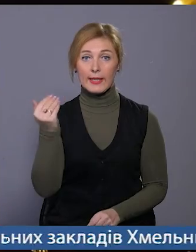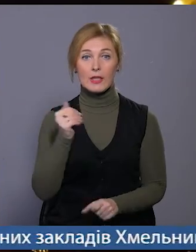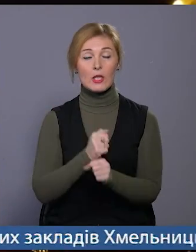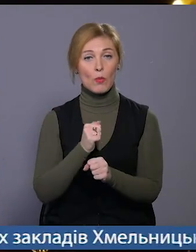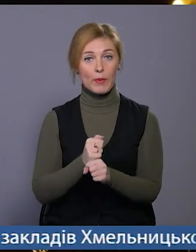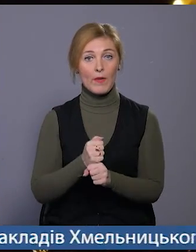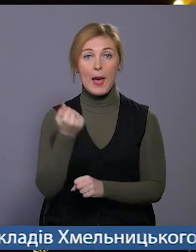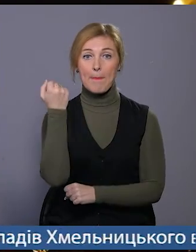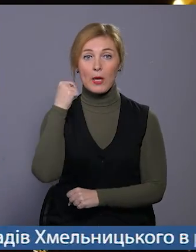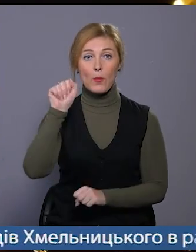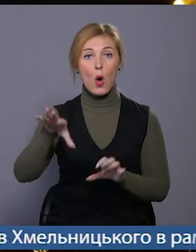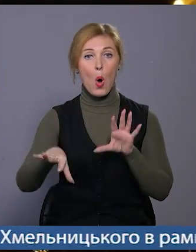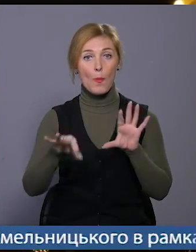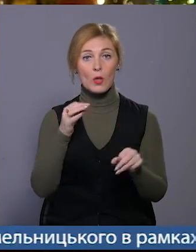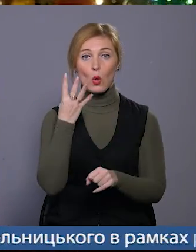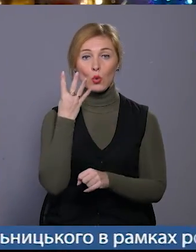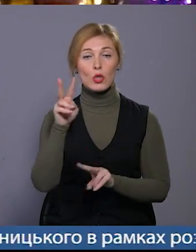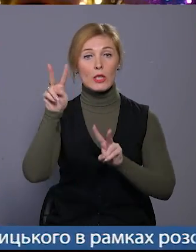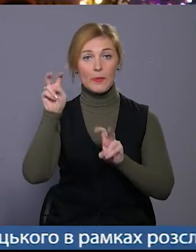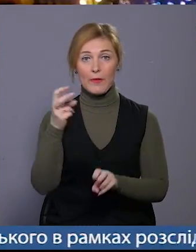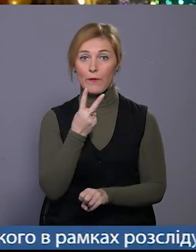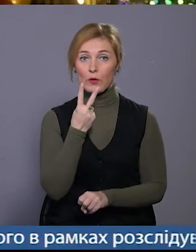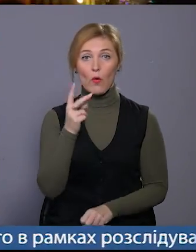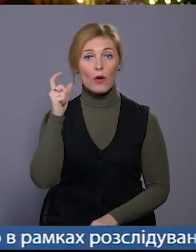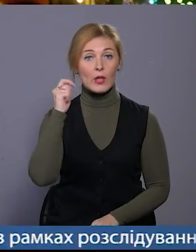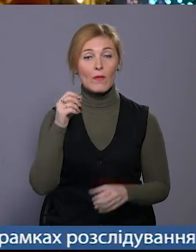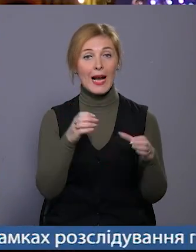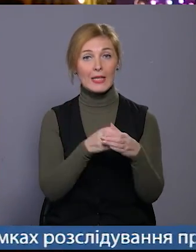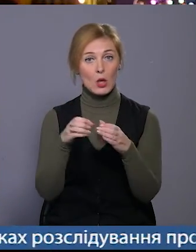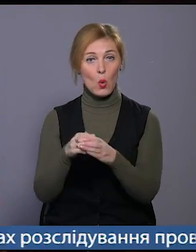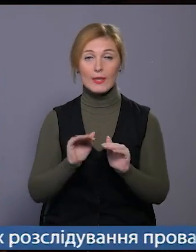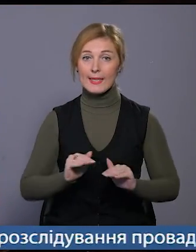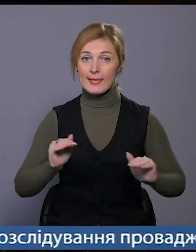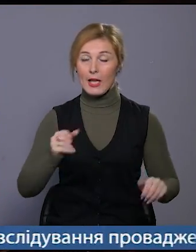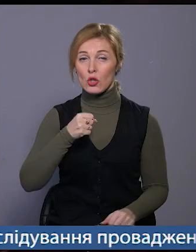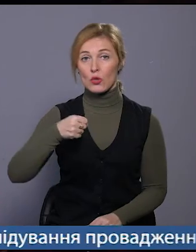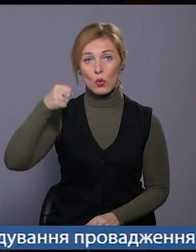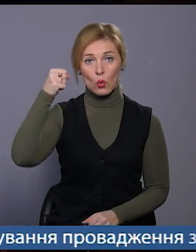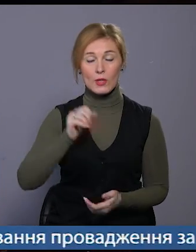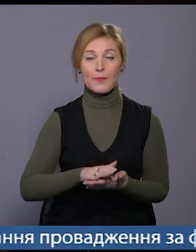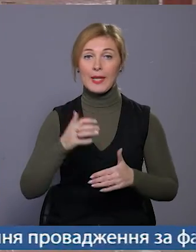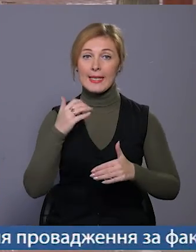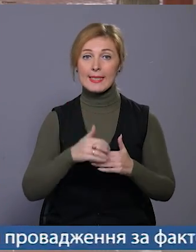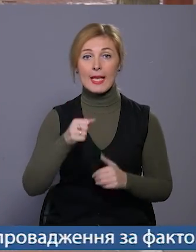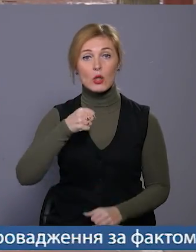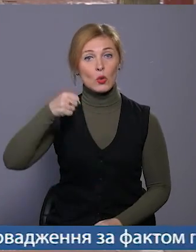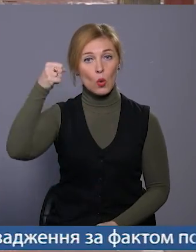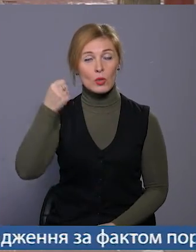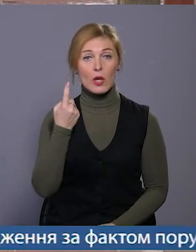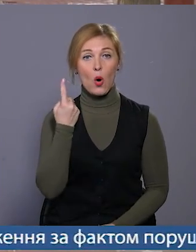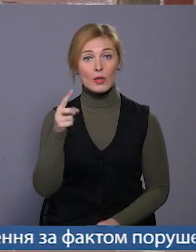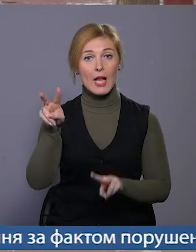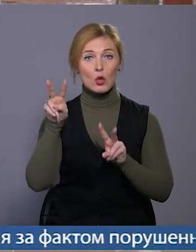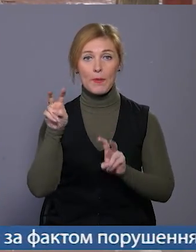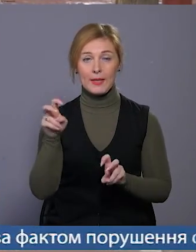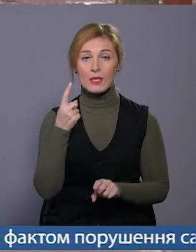зробив. Переможців обиратимуть у 4 номінаціях в 2 вікових категоріях – дитячий та дорослий. Серед дорослих одна